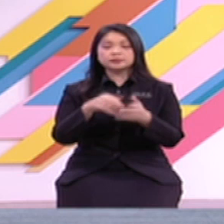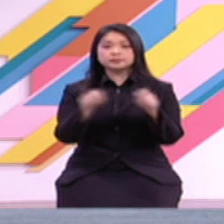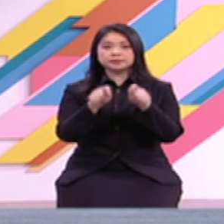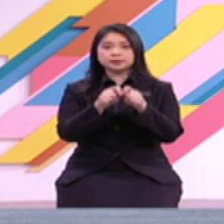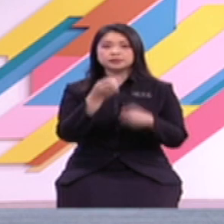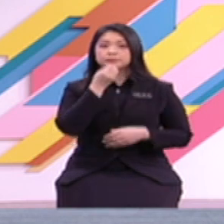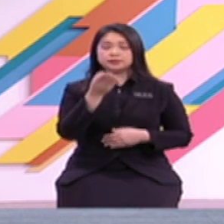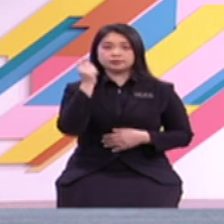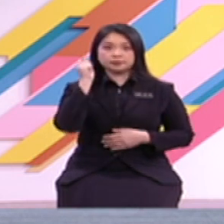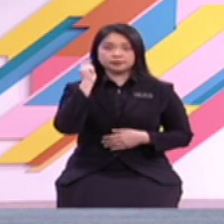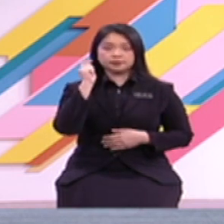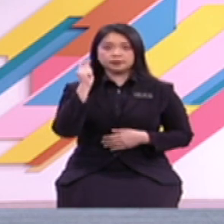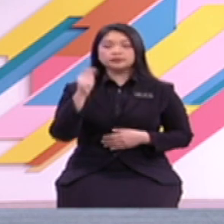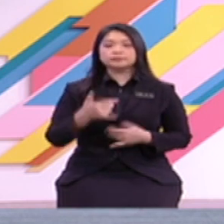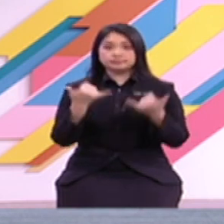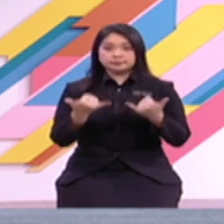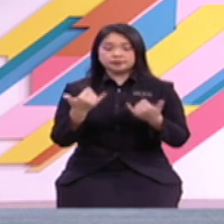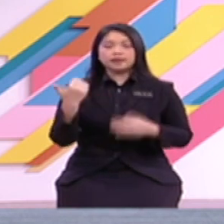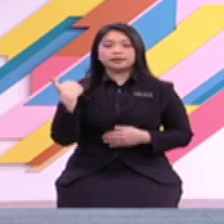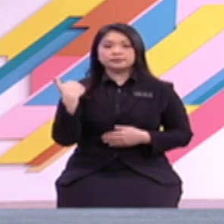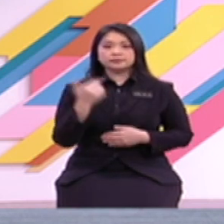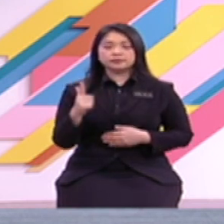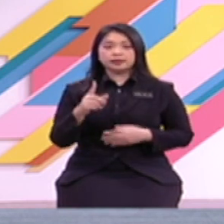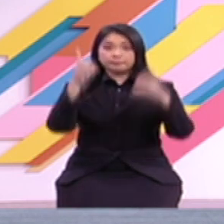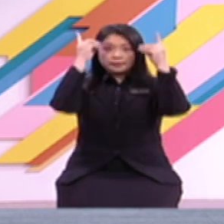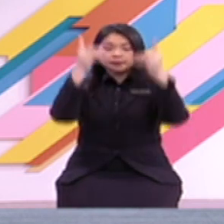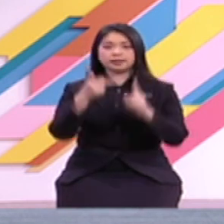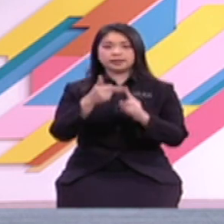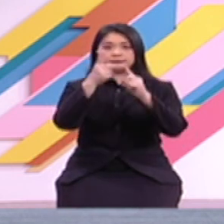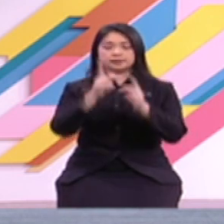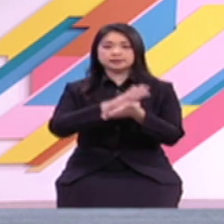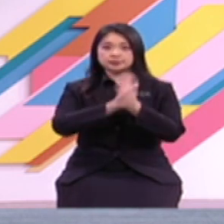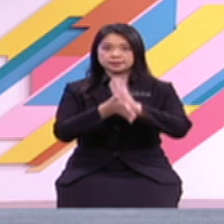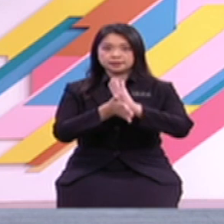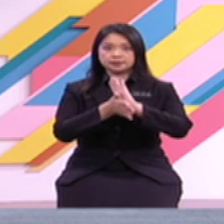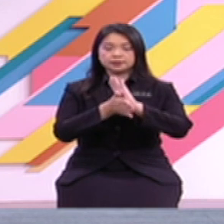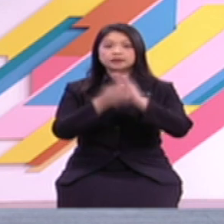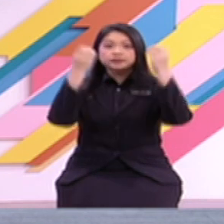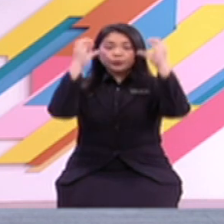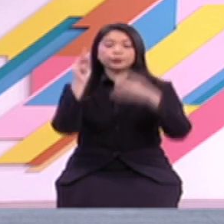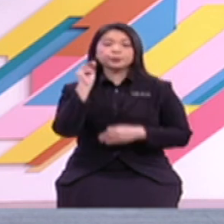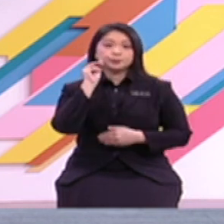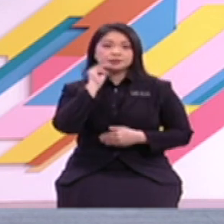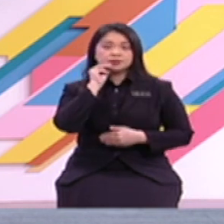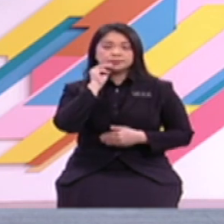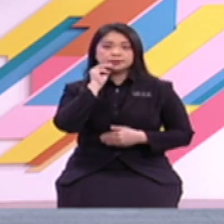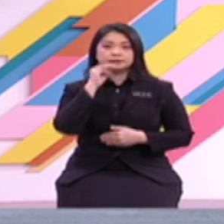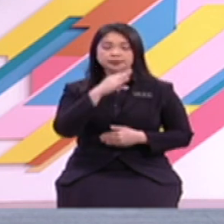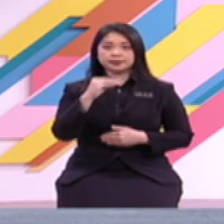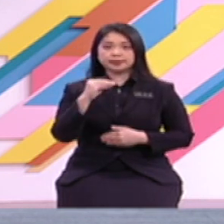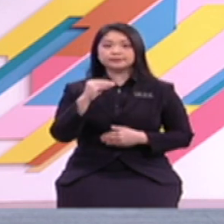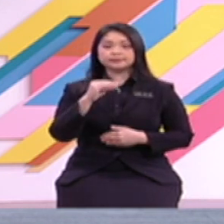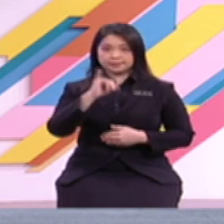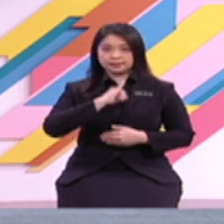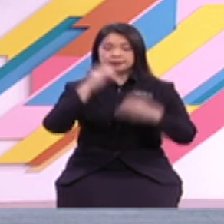inaware kan tadi memantapkan ini slot merupakan slot pendidikan khas jadi cekgu musfira dan juga cek